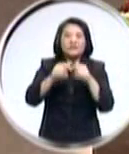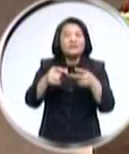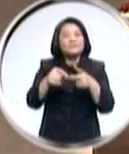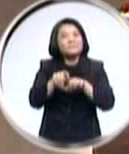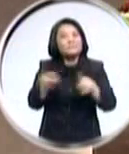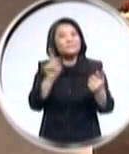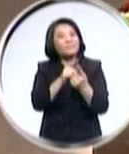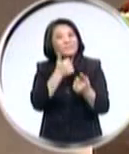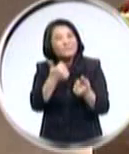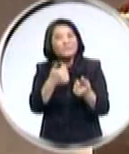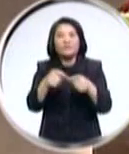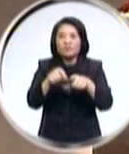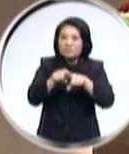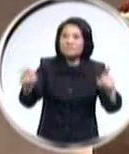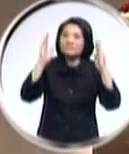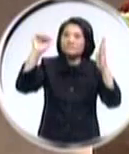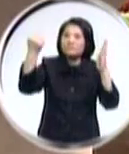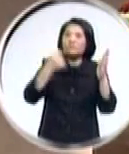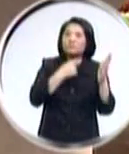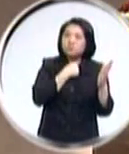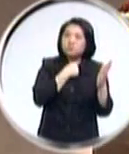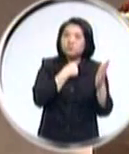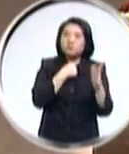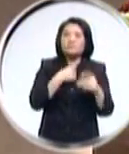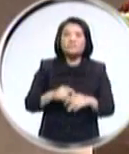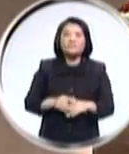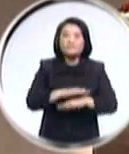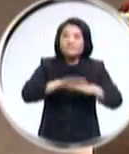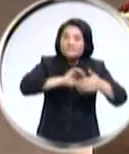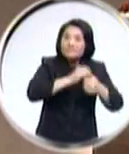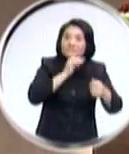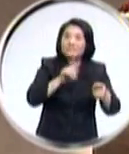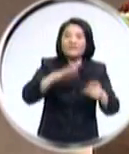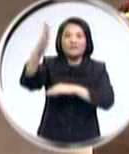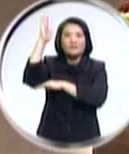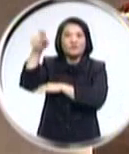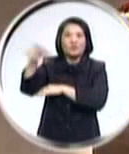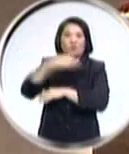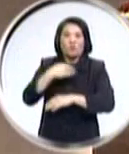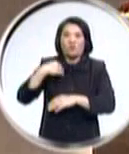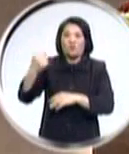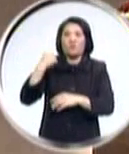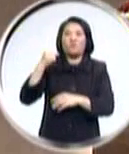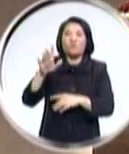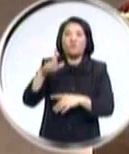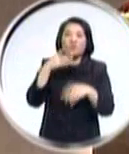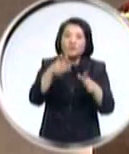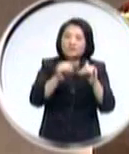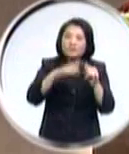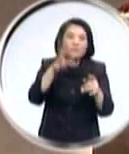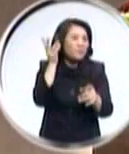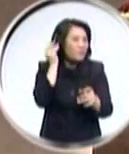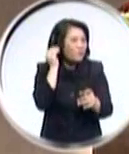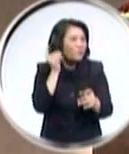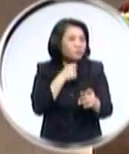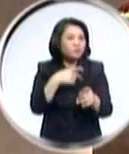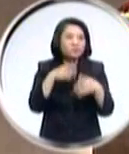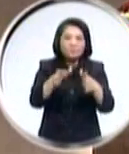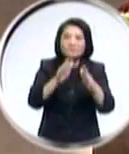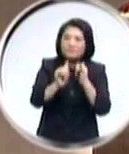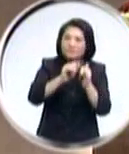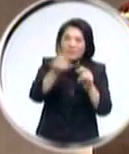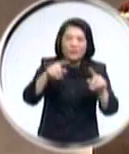谐公平正义，安定应该是政府有能力，也懂得倾听民意，也能够化解